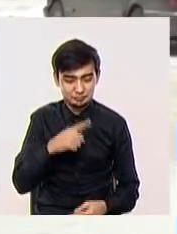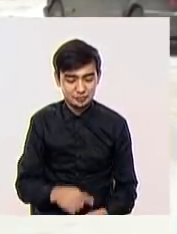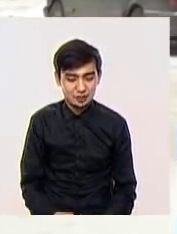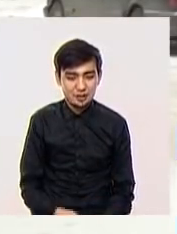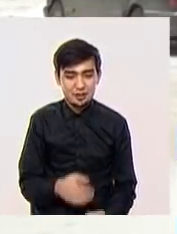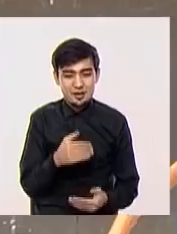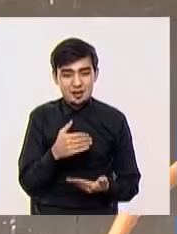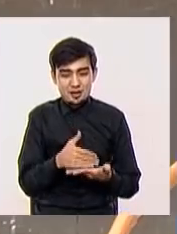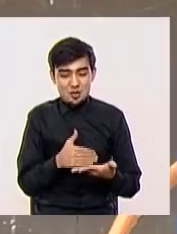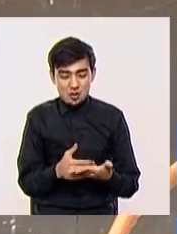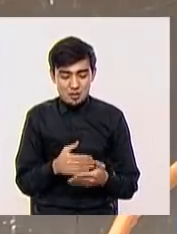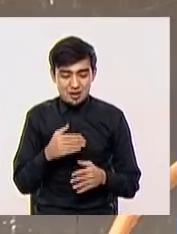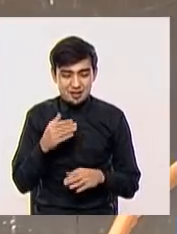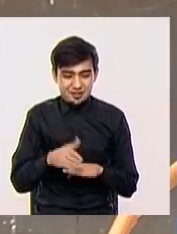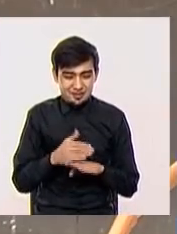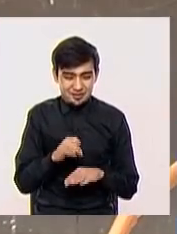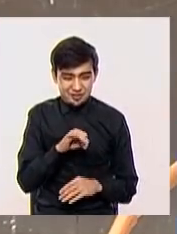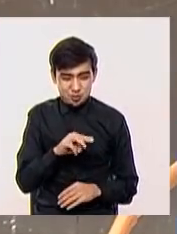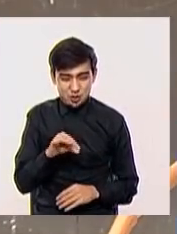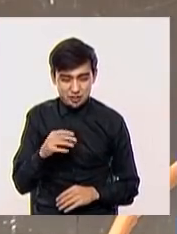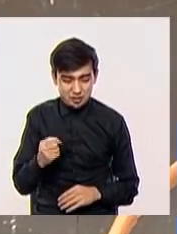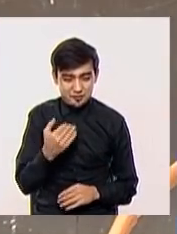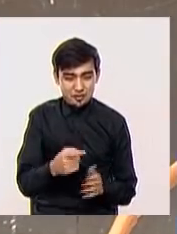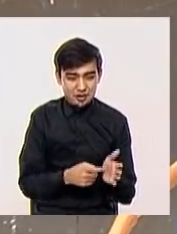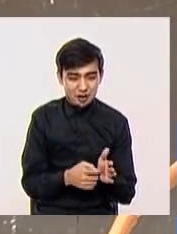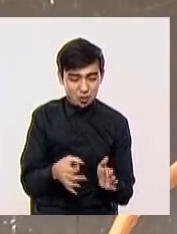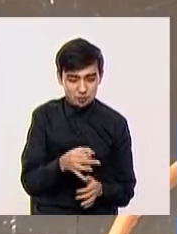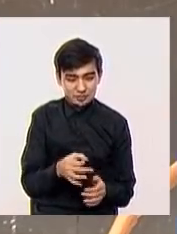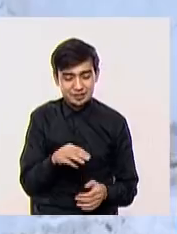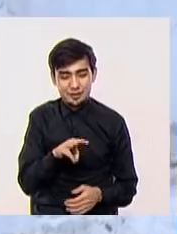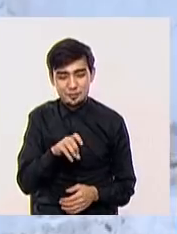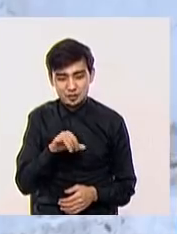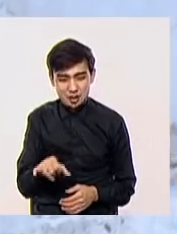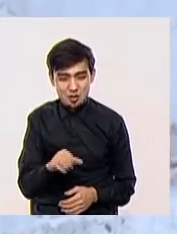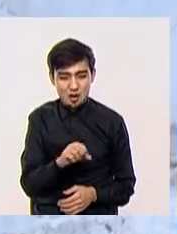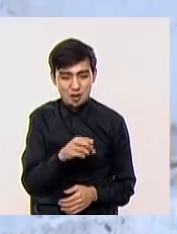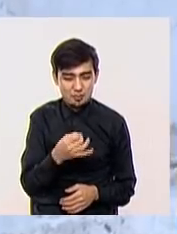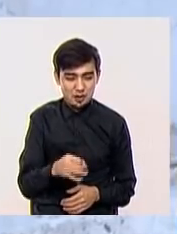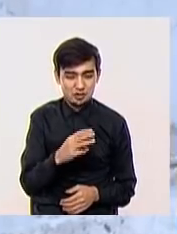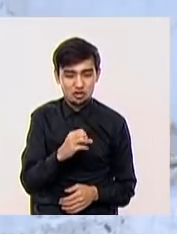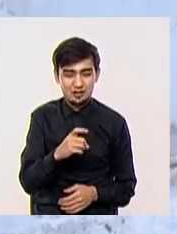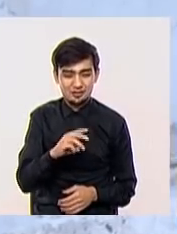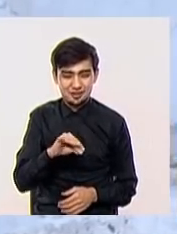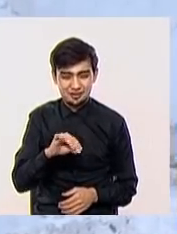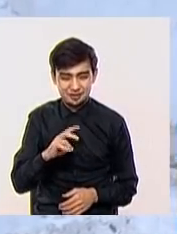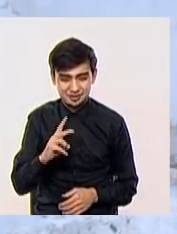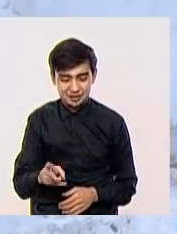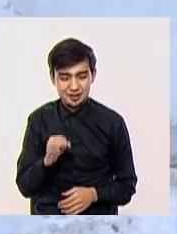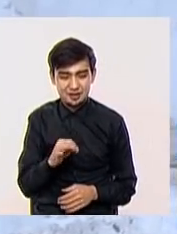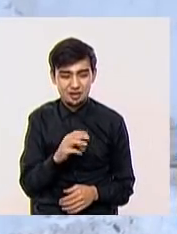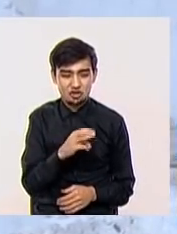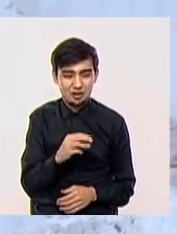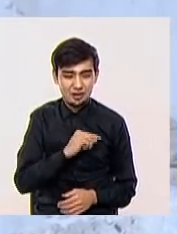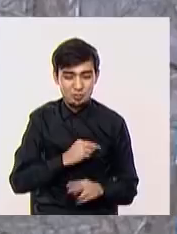Ипотечную программу запустят в 5 городах Карагандинской области – Караганде, Темиртау, Абай, Саране, Шахтинске. Шахтеры и металлурги смогут